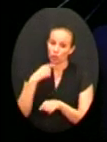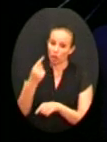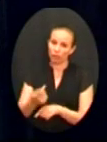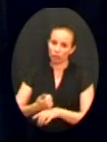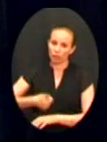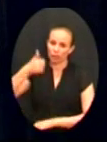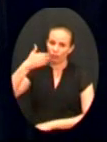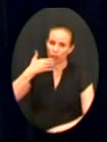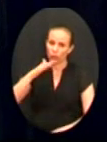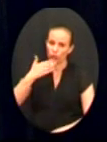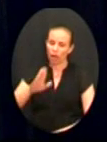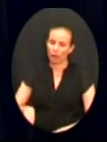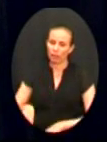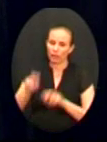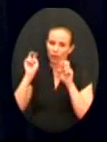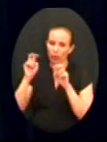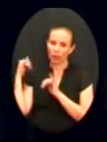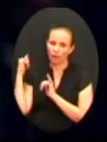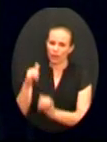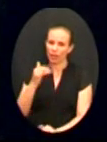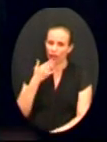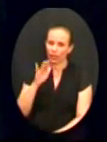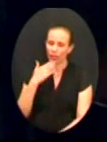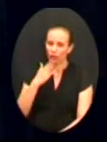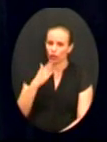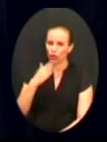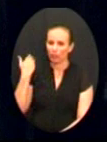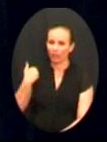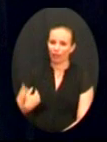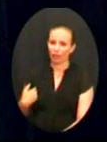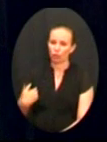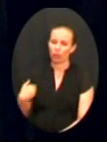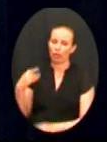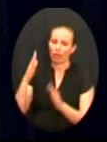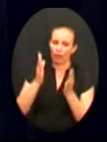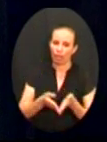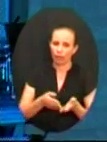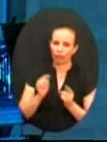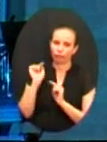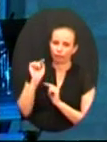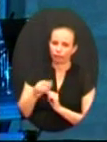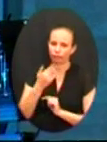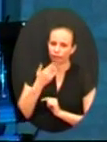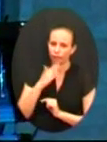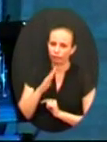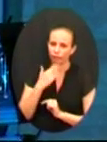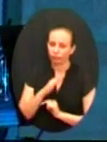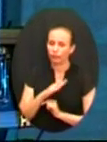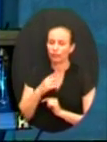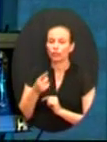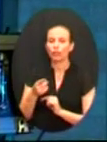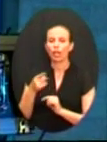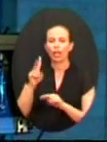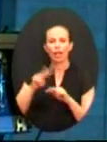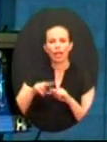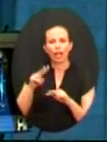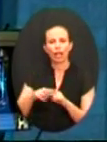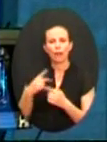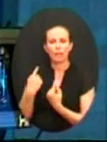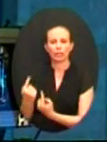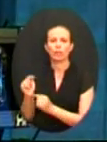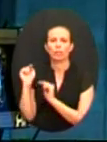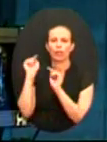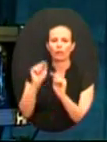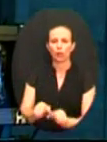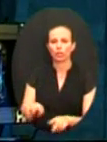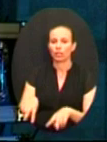ירושלים. כל הזדמנות להביא אנשים מקריית שמונה ועד אילת לירושלים, כדי שיהיה להם טעם שאלות ושדי שהם יבואו אחר כך בעצמם,